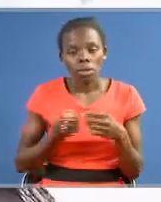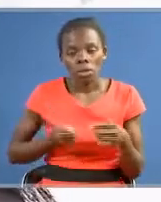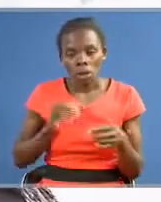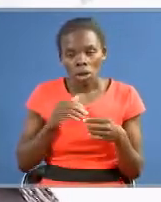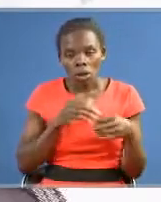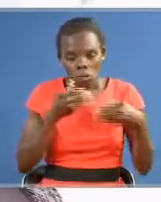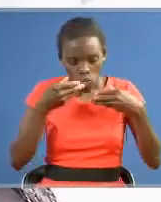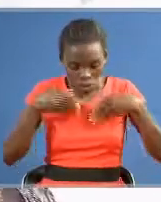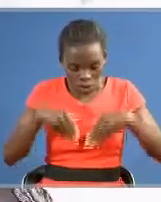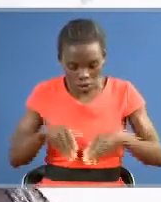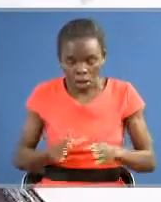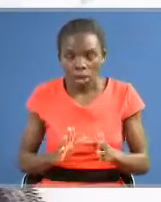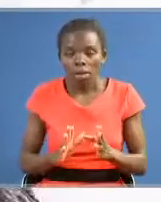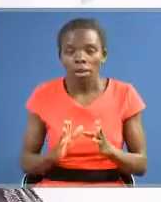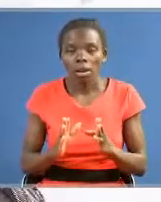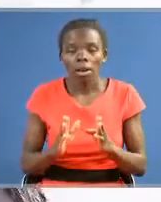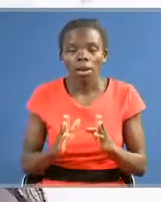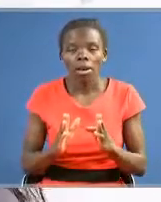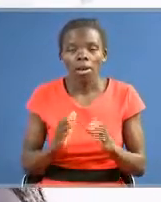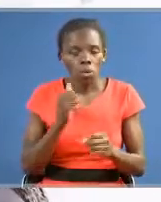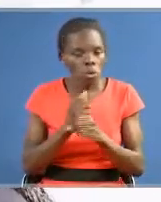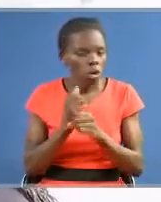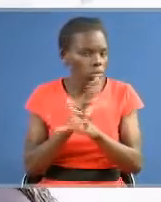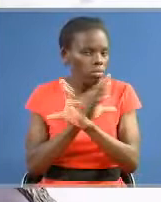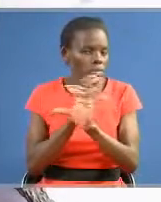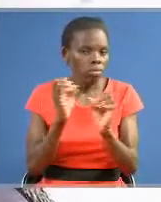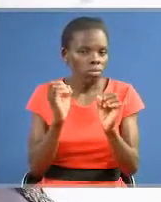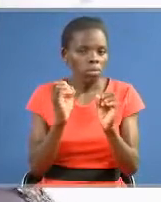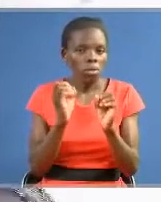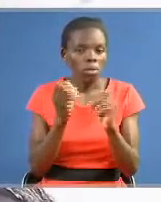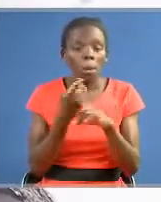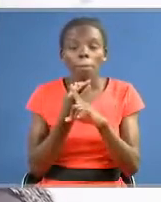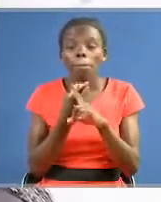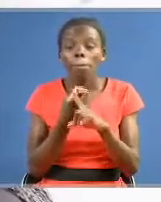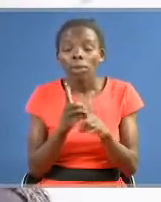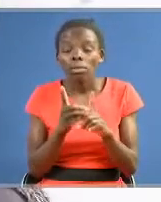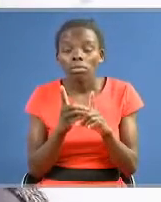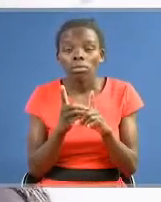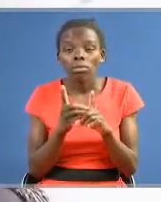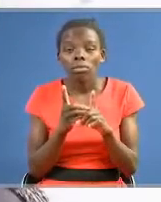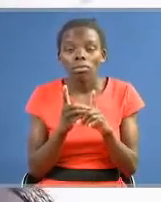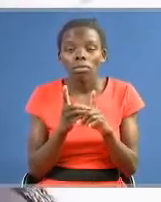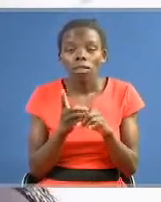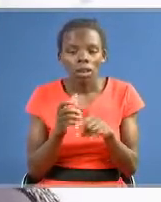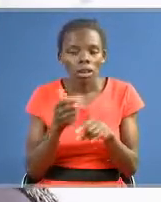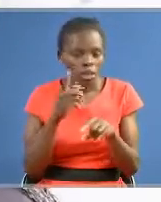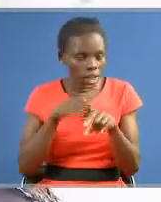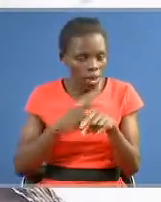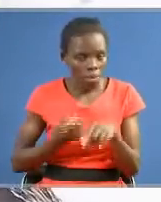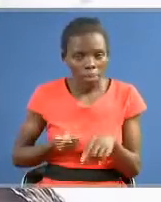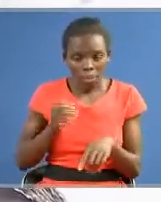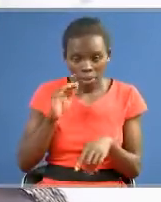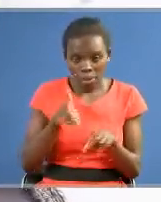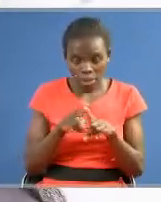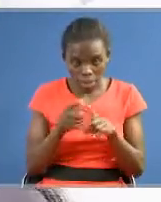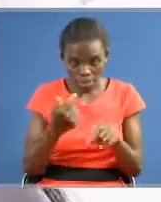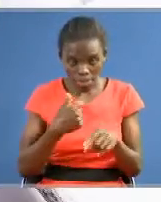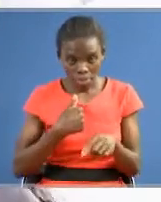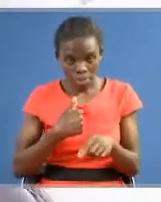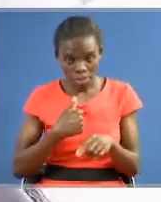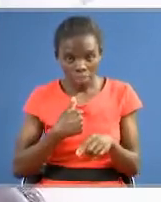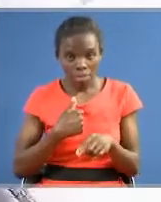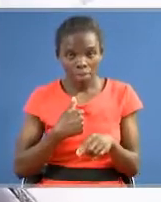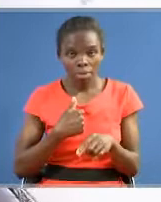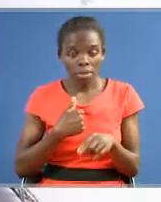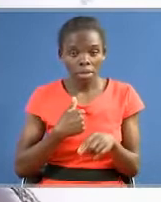hawezi fanya kwa sababu amepata mtoto, na wakati huo that woman is so weak. Lakini wakati mwanamke ako kama mimi, ule